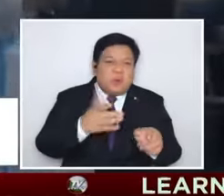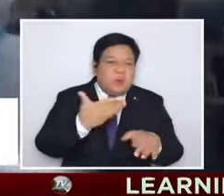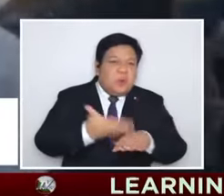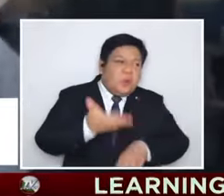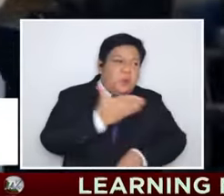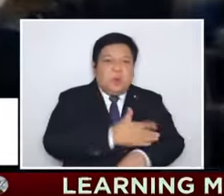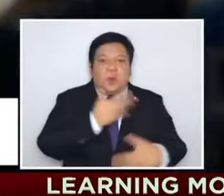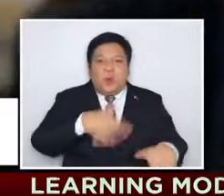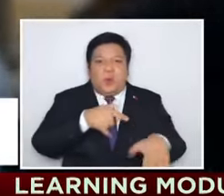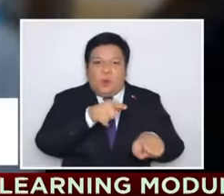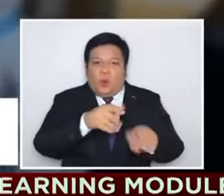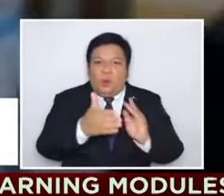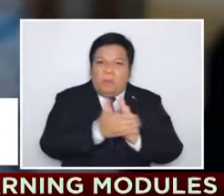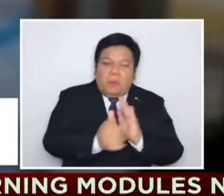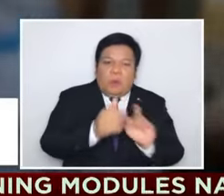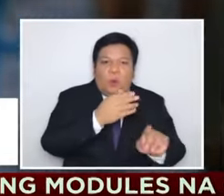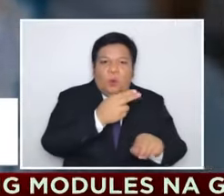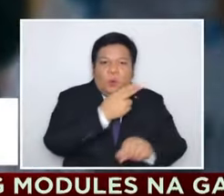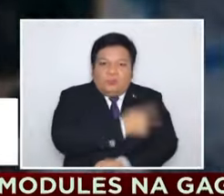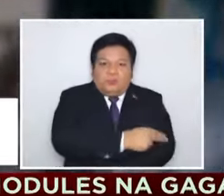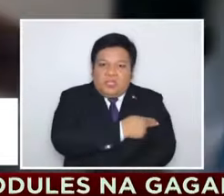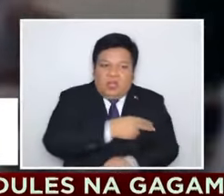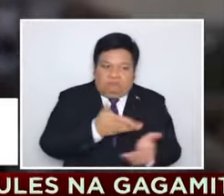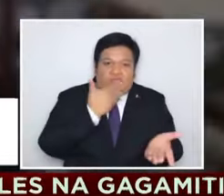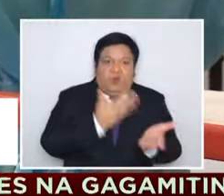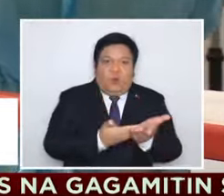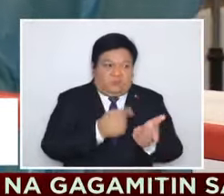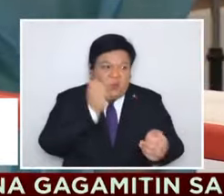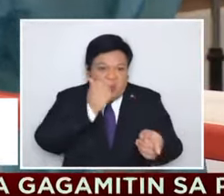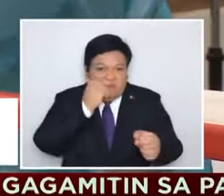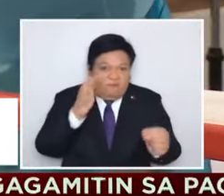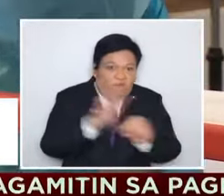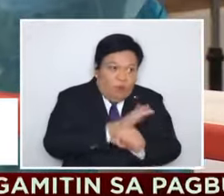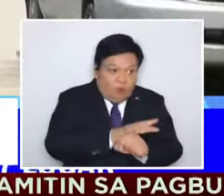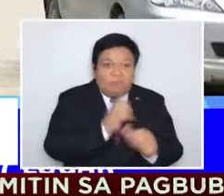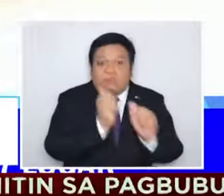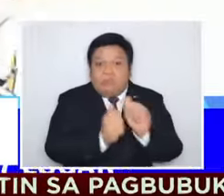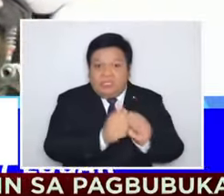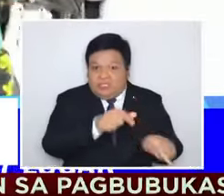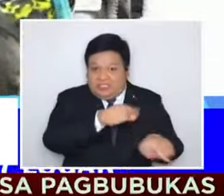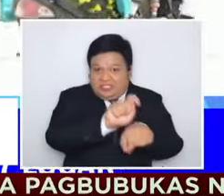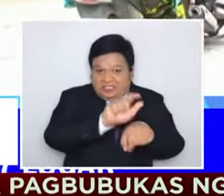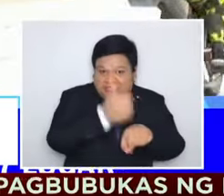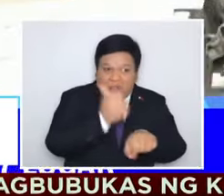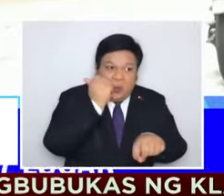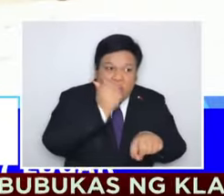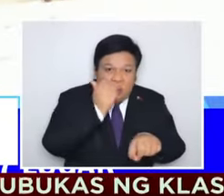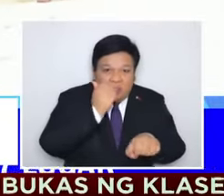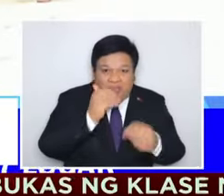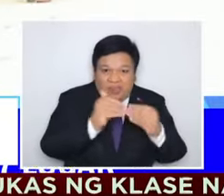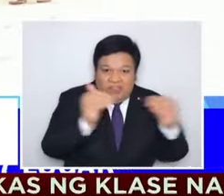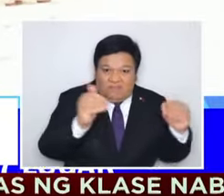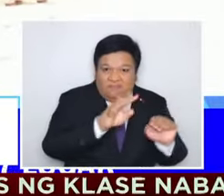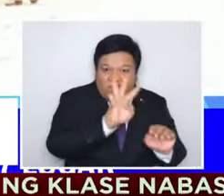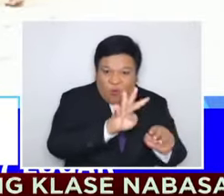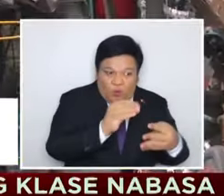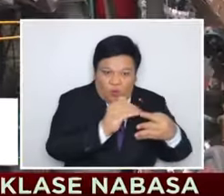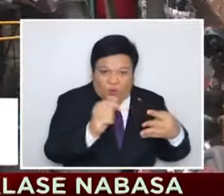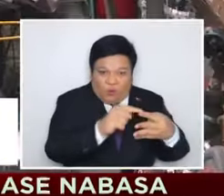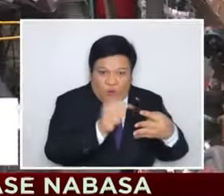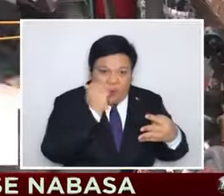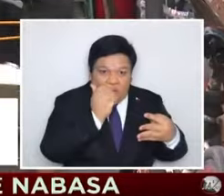So parati siyang puno. So paano yun? Parati ba na lang level 4 ang Taguig? Siguro dapat himayin lang maigi yung